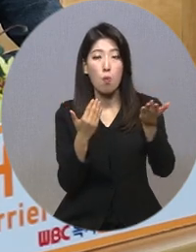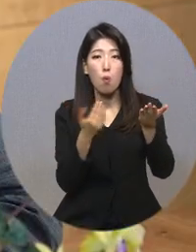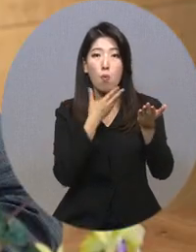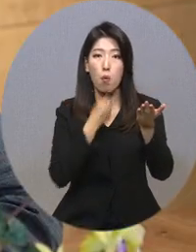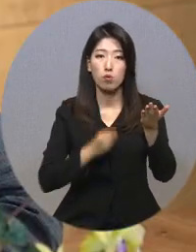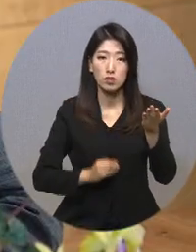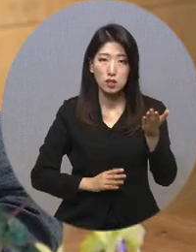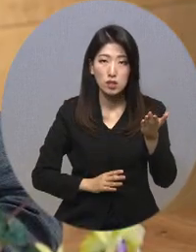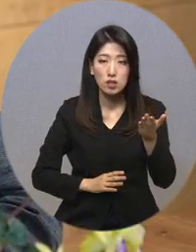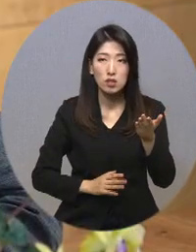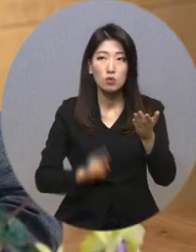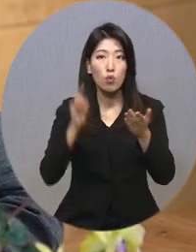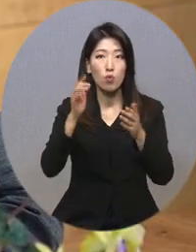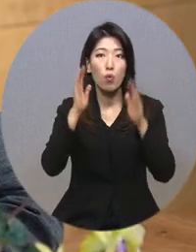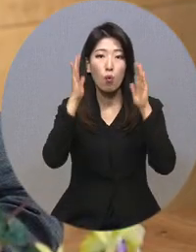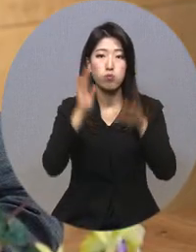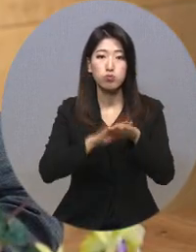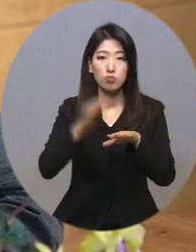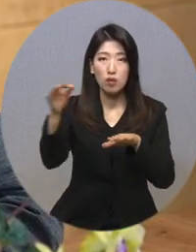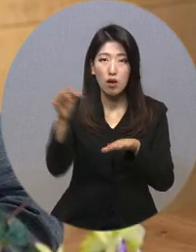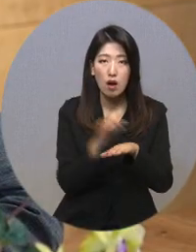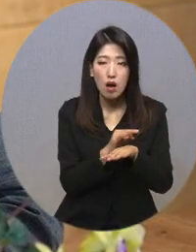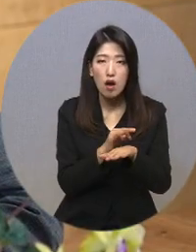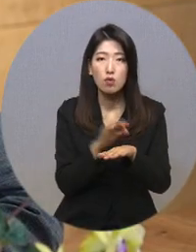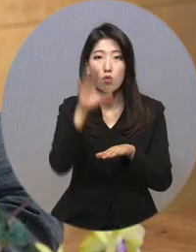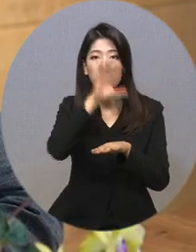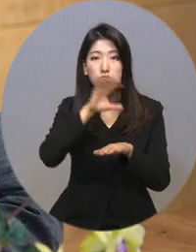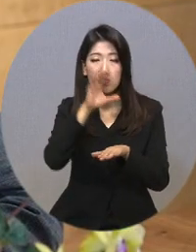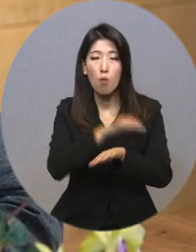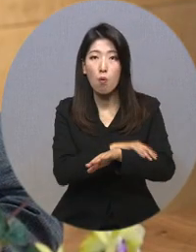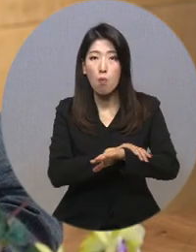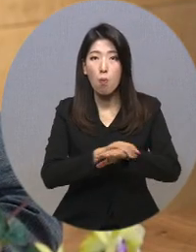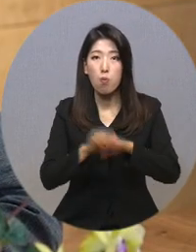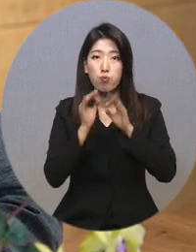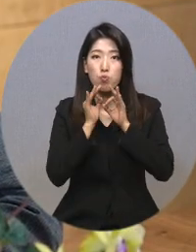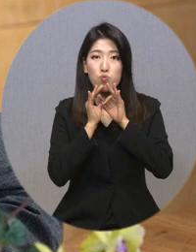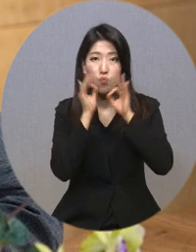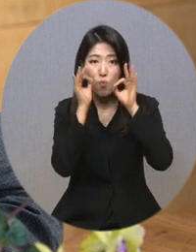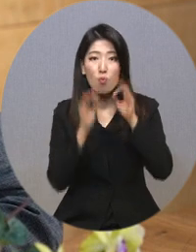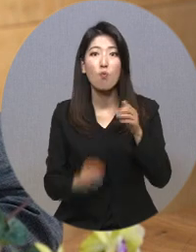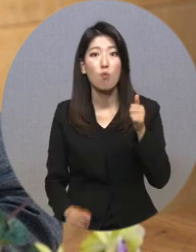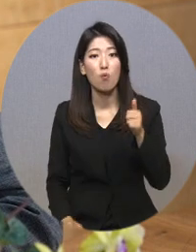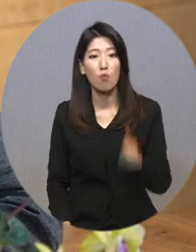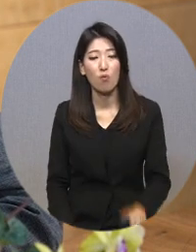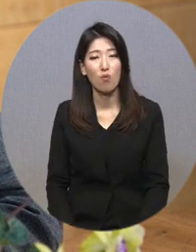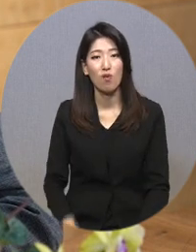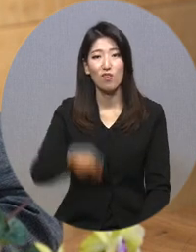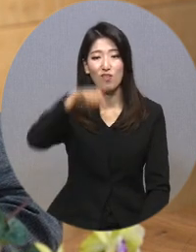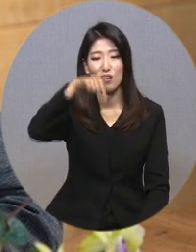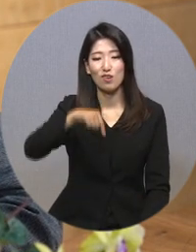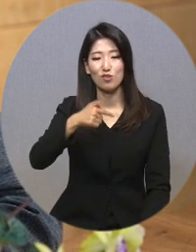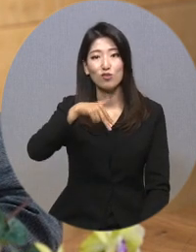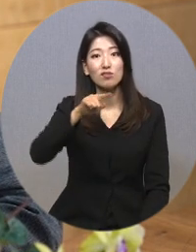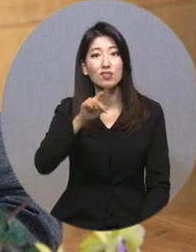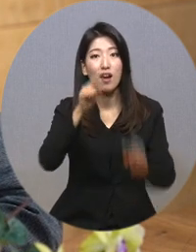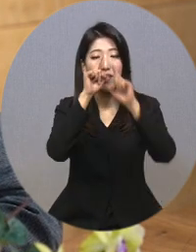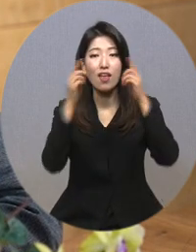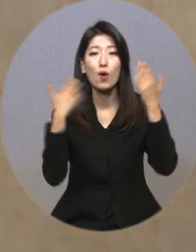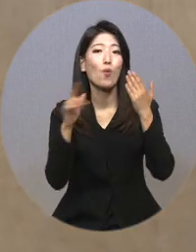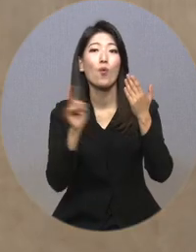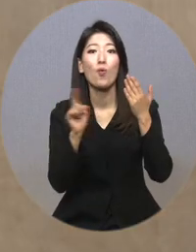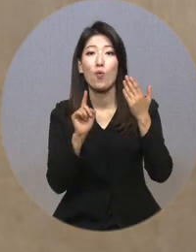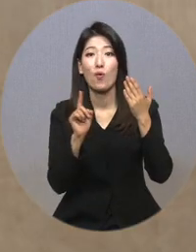연수 이런 미래 세대에 발맞춰 뛰어난 인재 양성을 위해 노력하고 계신다고 들었는데 먼저 이 군장대학교에 대한 간단한 소개 한마디